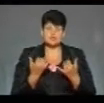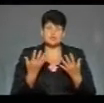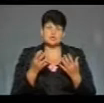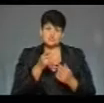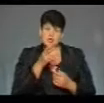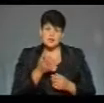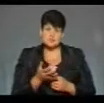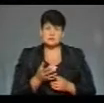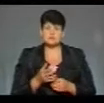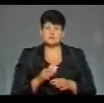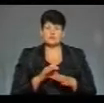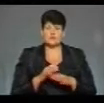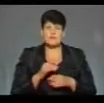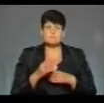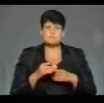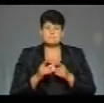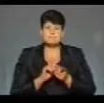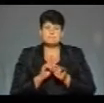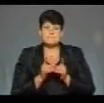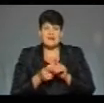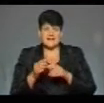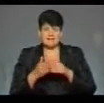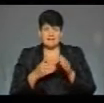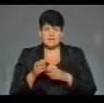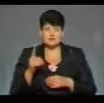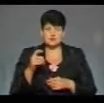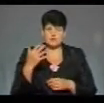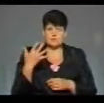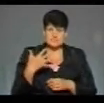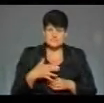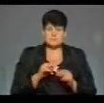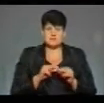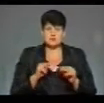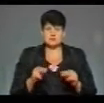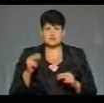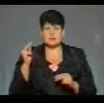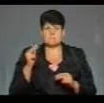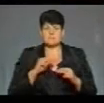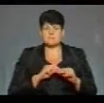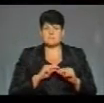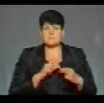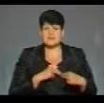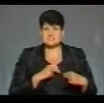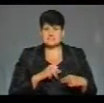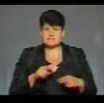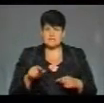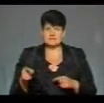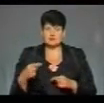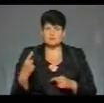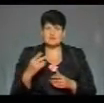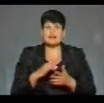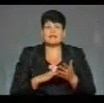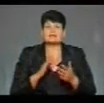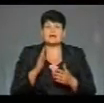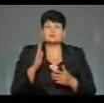час проходить перекваліфікацію 150 педагогічних працівників Тернопільської області, які надалі